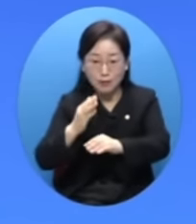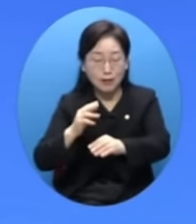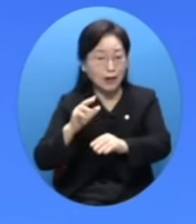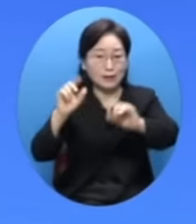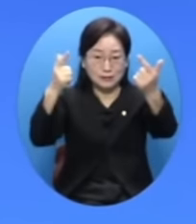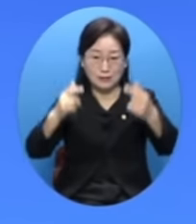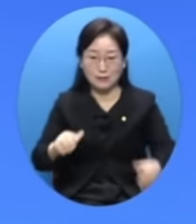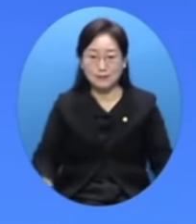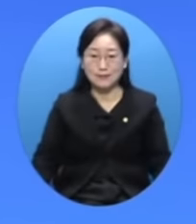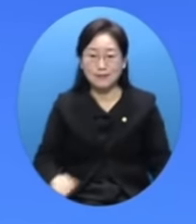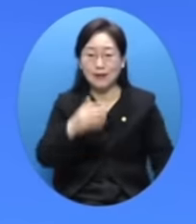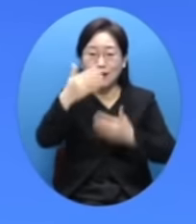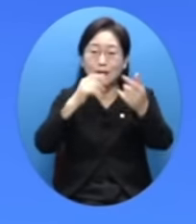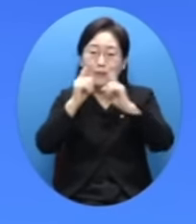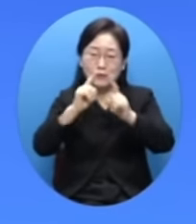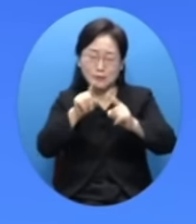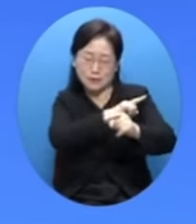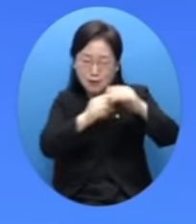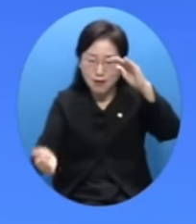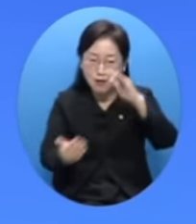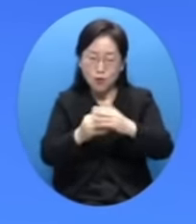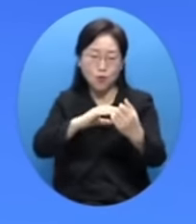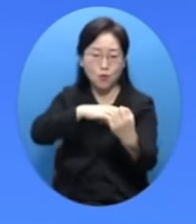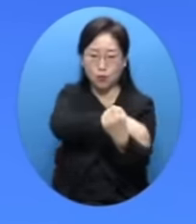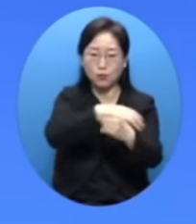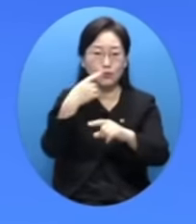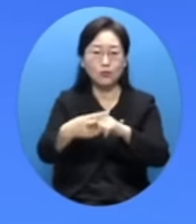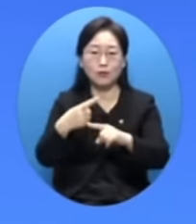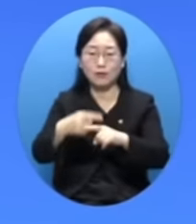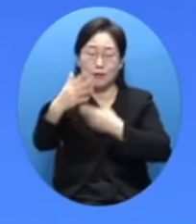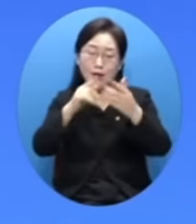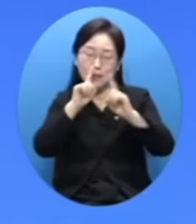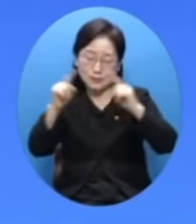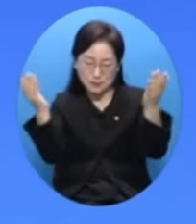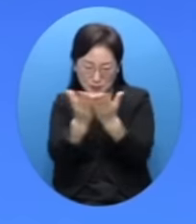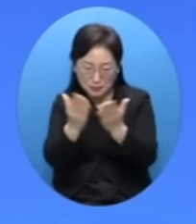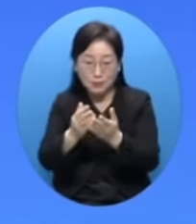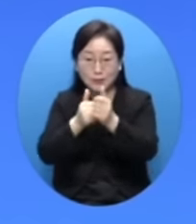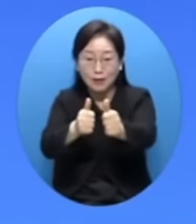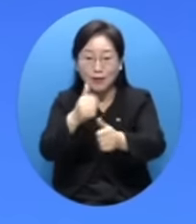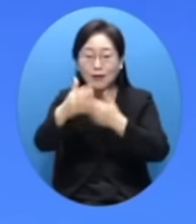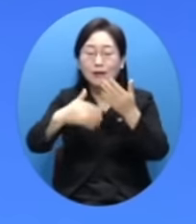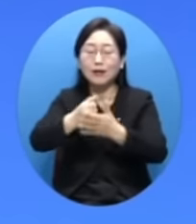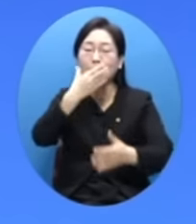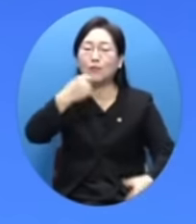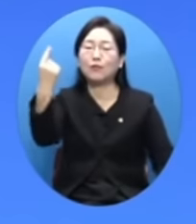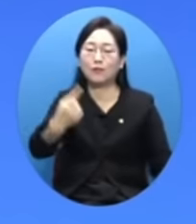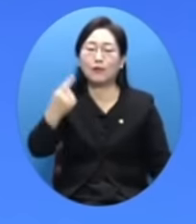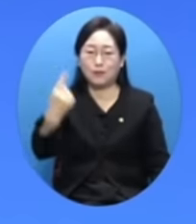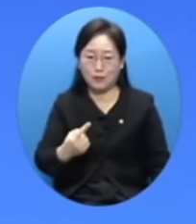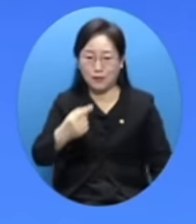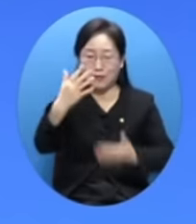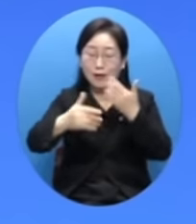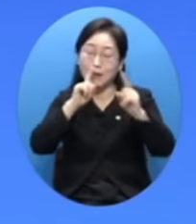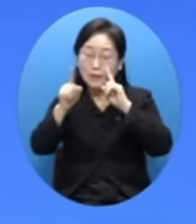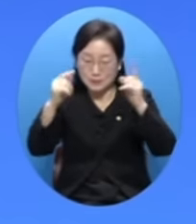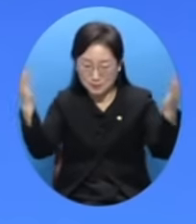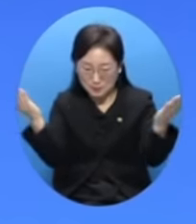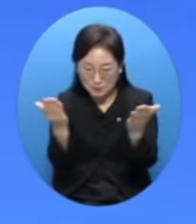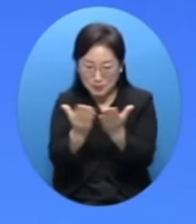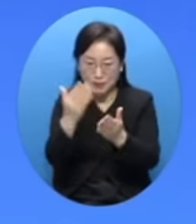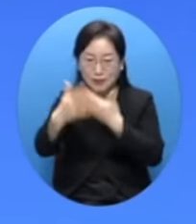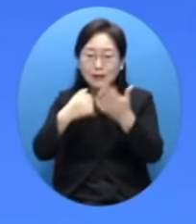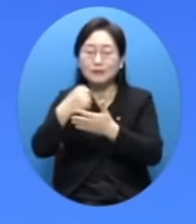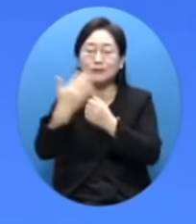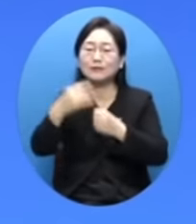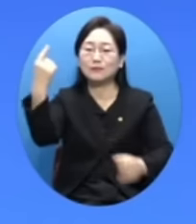말씀은 우리 교회 최고의 권위입니다 우리가 말씀의 침대로 따라 살아가면 하나님의 복이 임하게 되는 것입니다 말씀대로 살아갈 때 하나님의 은혜가